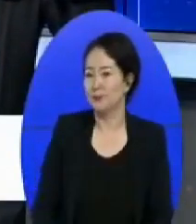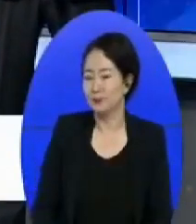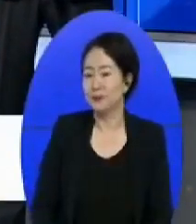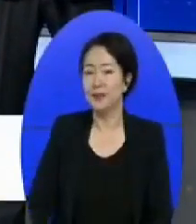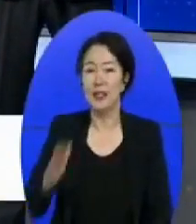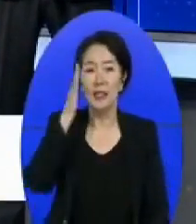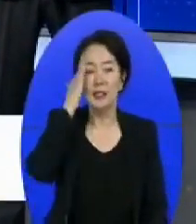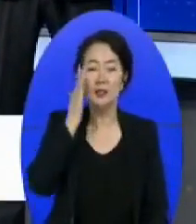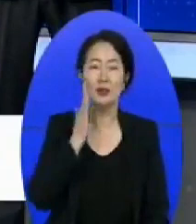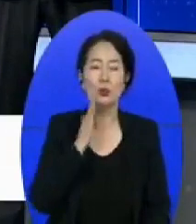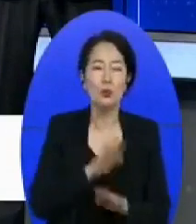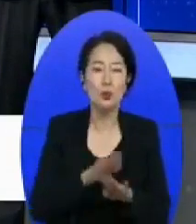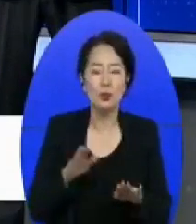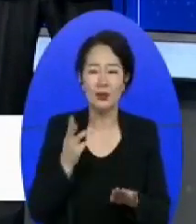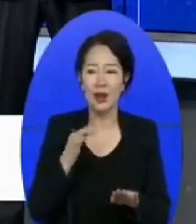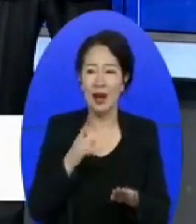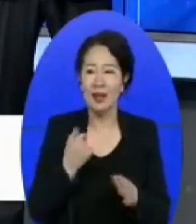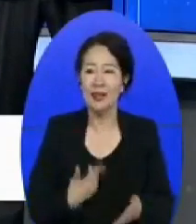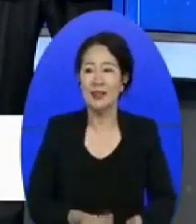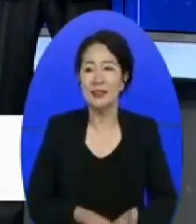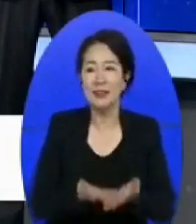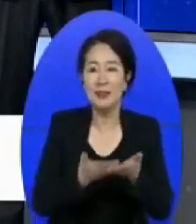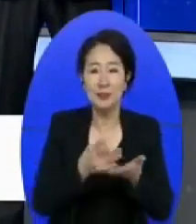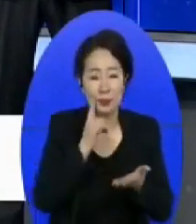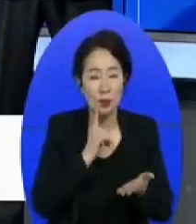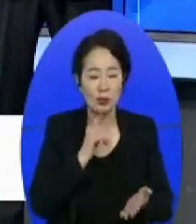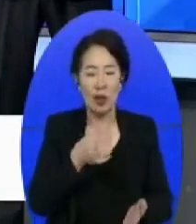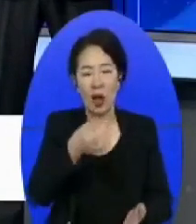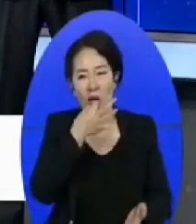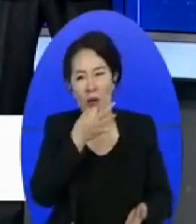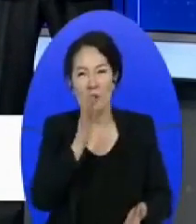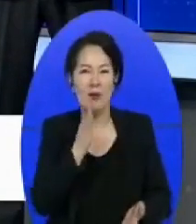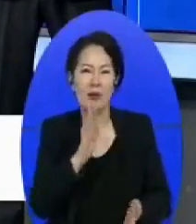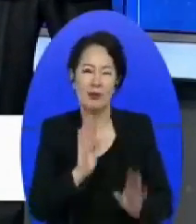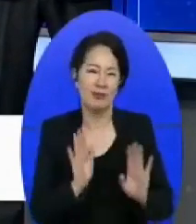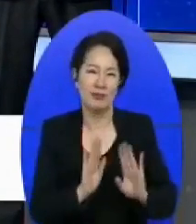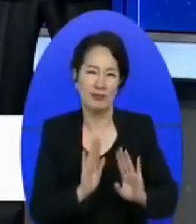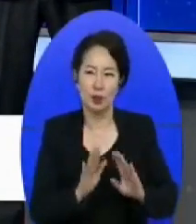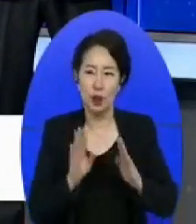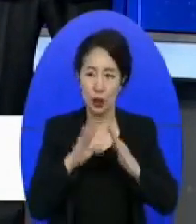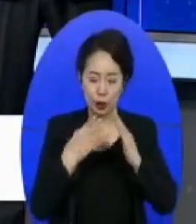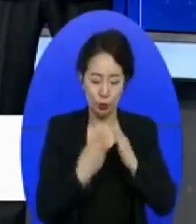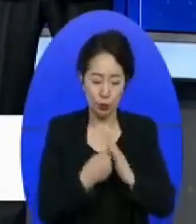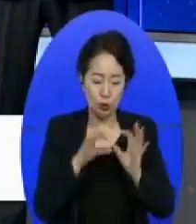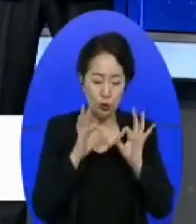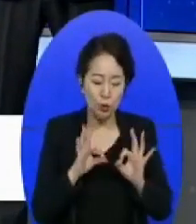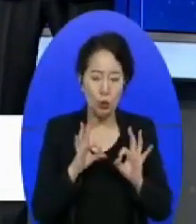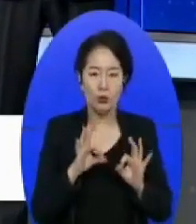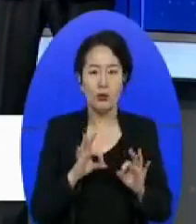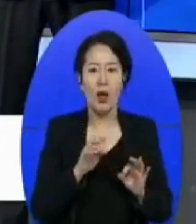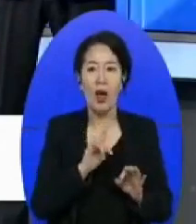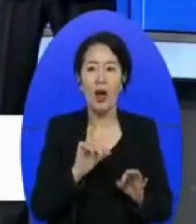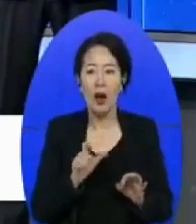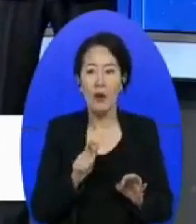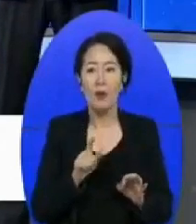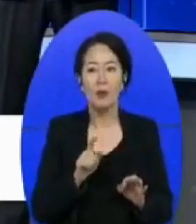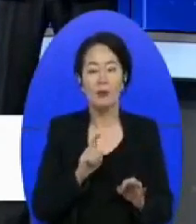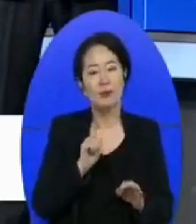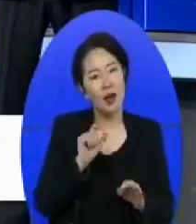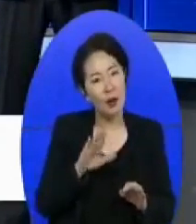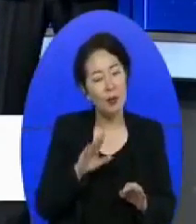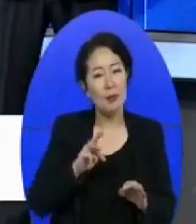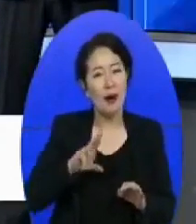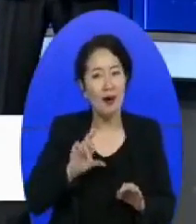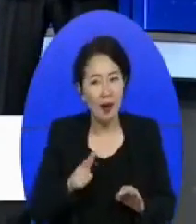Эцэгчүүд хүүхдийнхээ дархлааг дэмжиж гэвэл илүү эм витамин гэхээс илүү өөрсдөө амьдралын зөв хэм маягтай байх ёстой гэдгийг сайн хэлж байна. За мөн